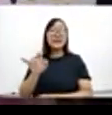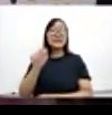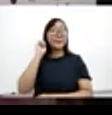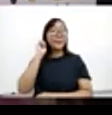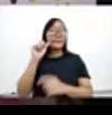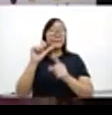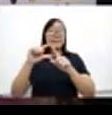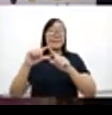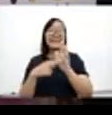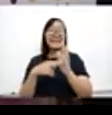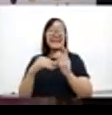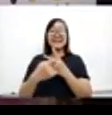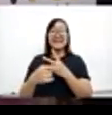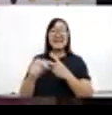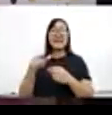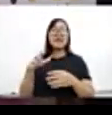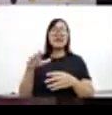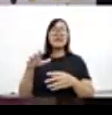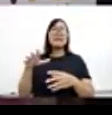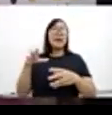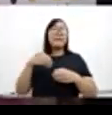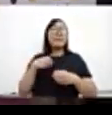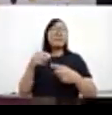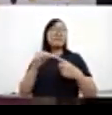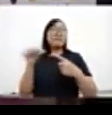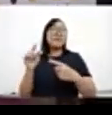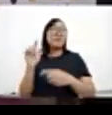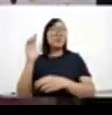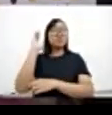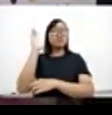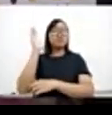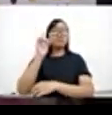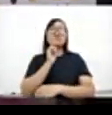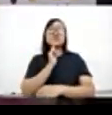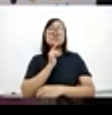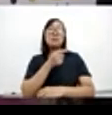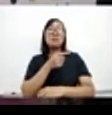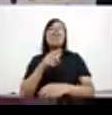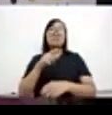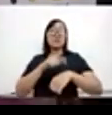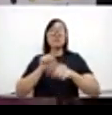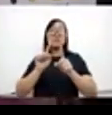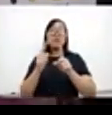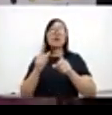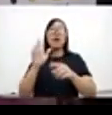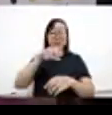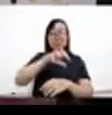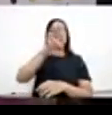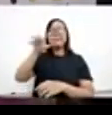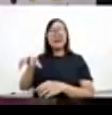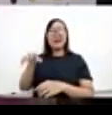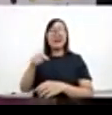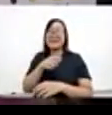giliran bicara nomor satu dan langsung ada tanya jawab karena 11.00 arus kerupuk yang lain sibuk sekali almadania